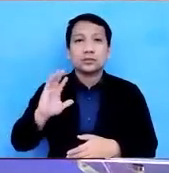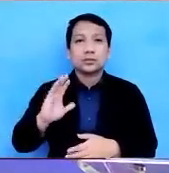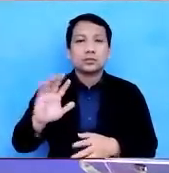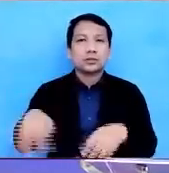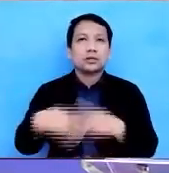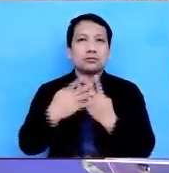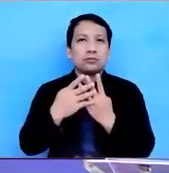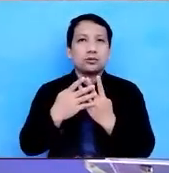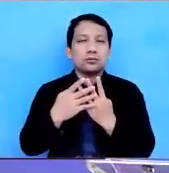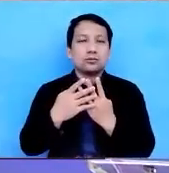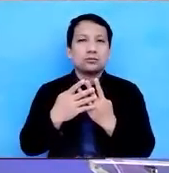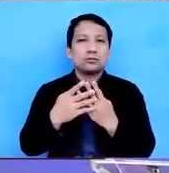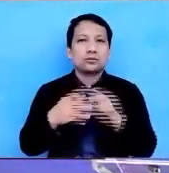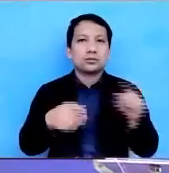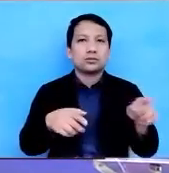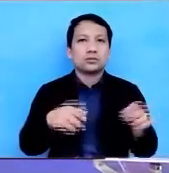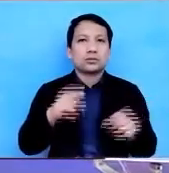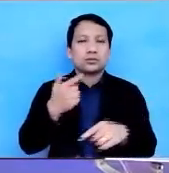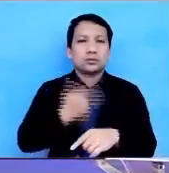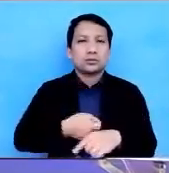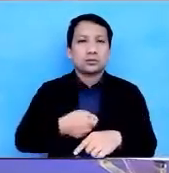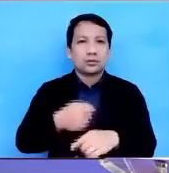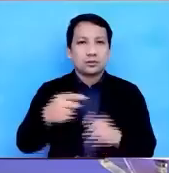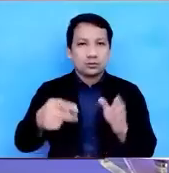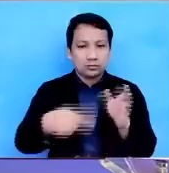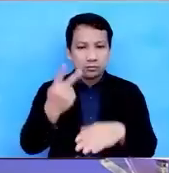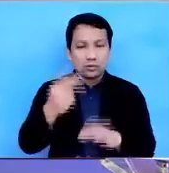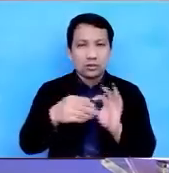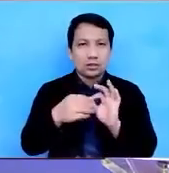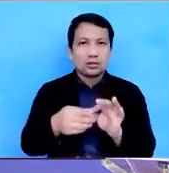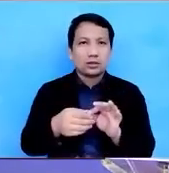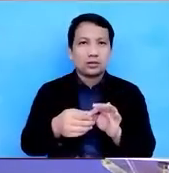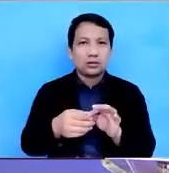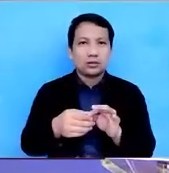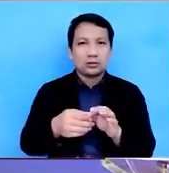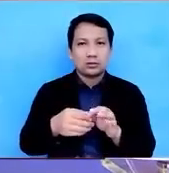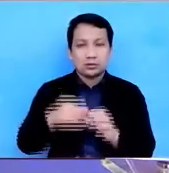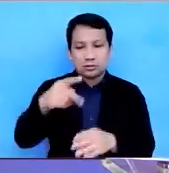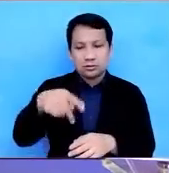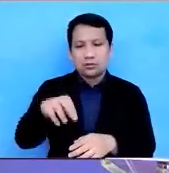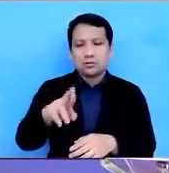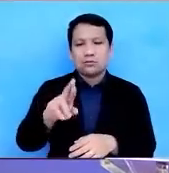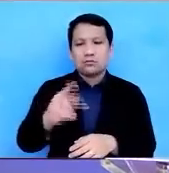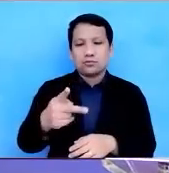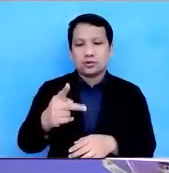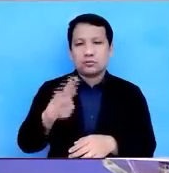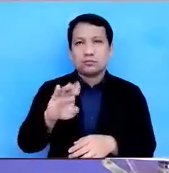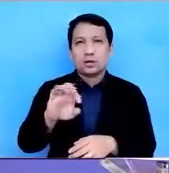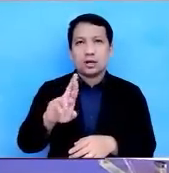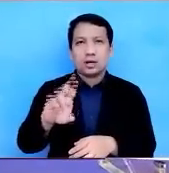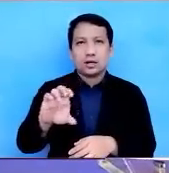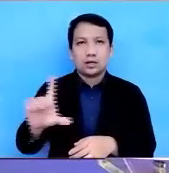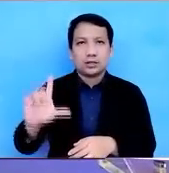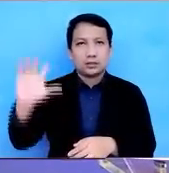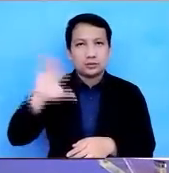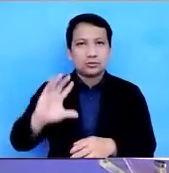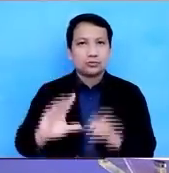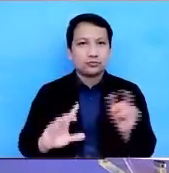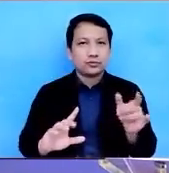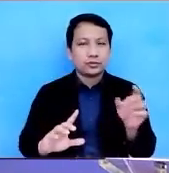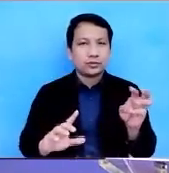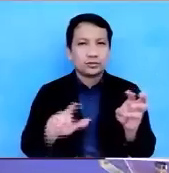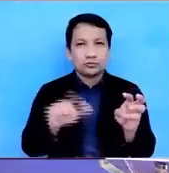Nauna siyang hinatulang guilty ng 2 beses dahil din sa pork barrel scam noon pang taong 2017 at